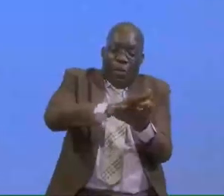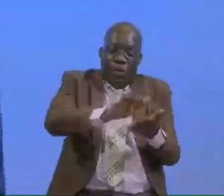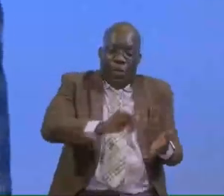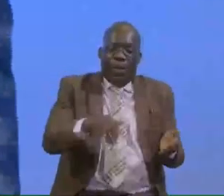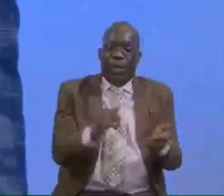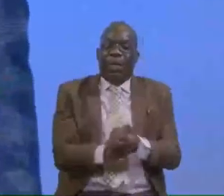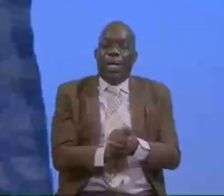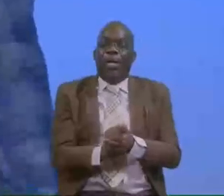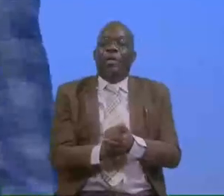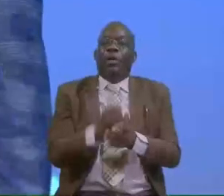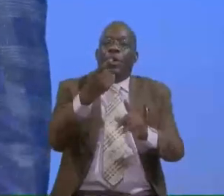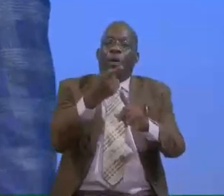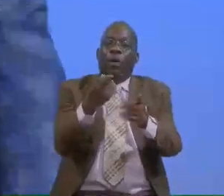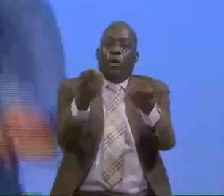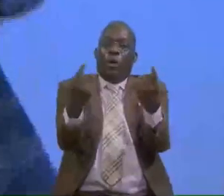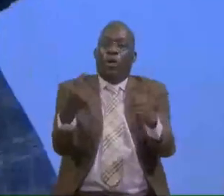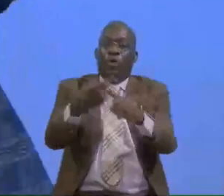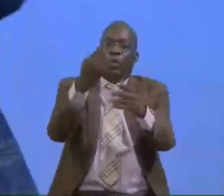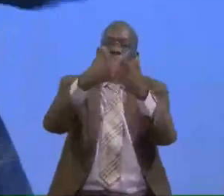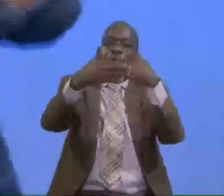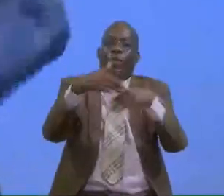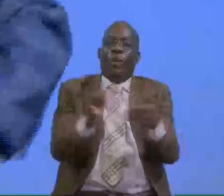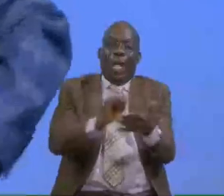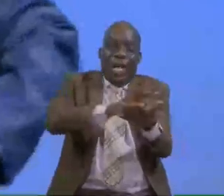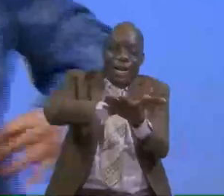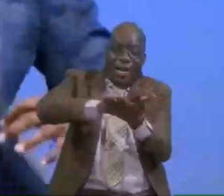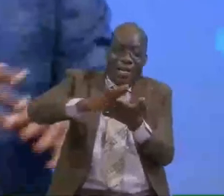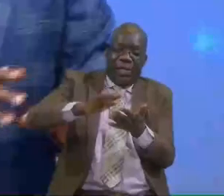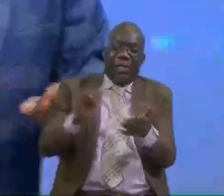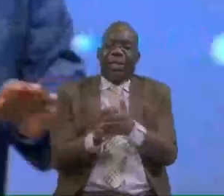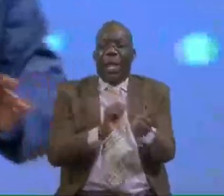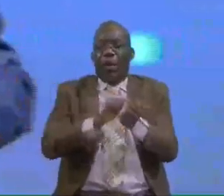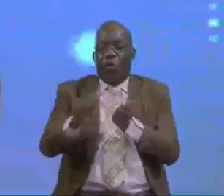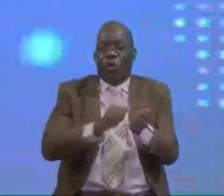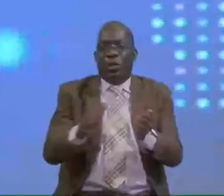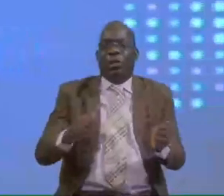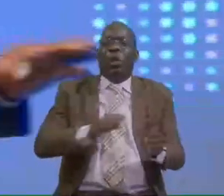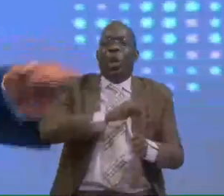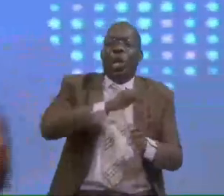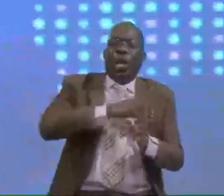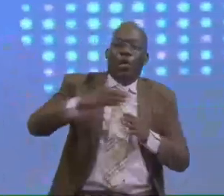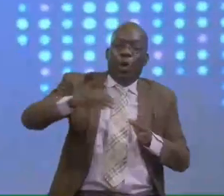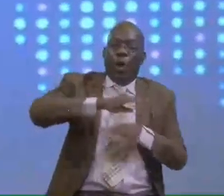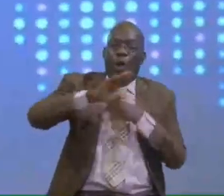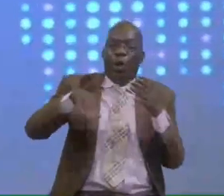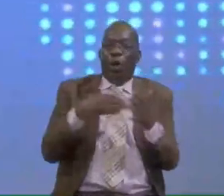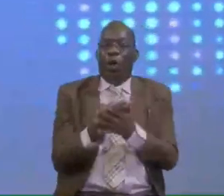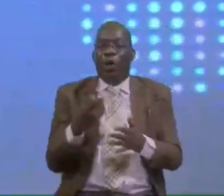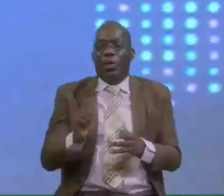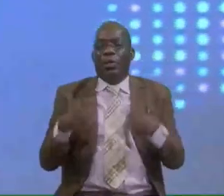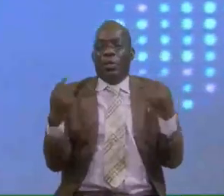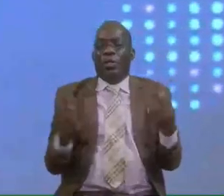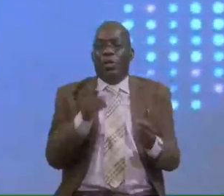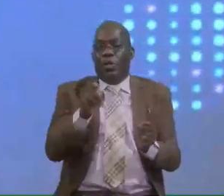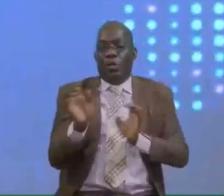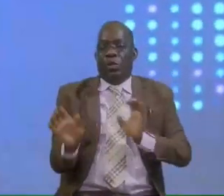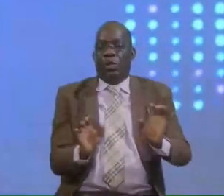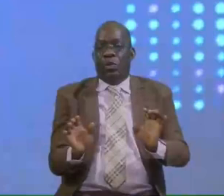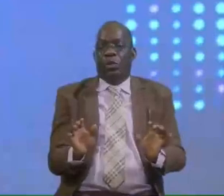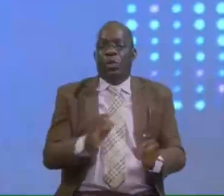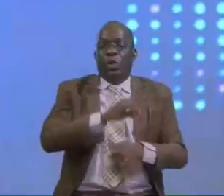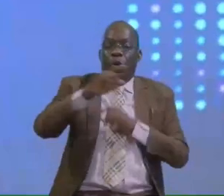Il y a donc cette puissance qui balaie, qui te lave tous les péchés que tu as